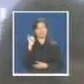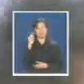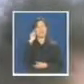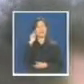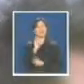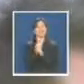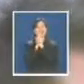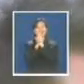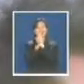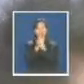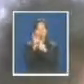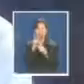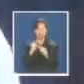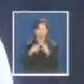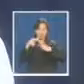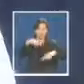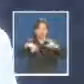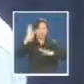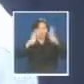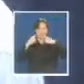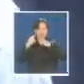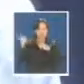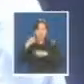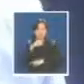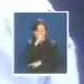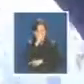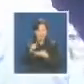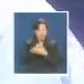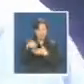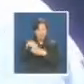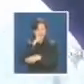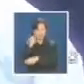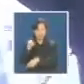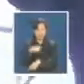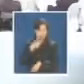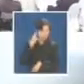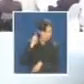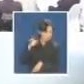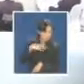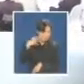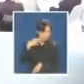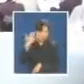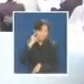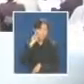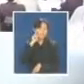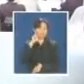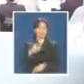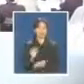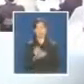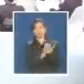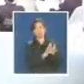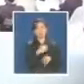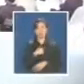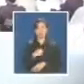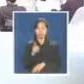าธิปไตยนะฮะแล้วก็เป็นการลงคะแนนลับผมก็ไม่รู้ว่าเขาจะเลือกผมหรือเปล่า ไม่ว่ารัฐบาลจะทำงานหนักแค่ไ